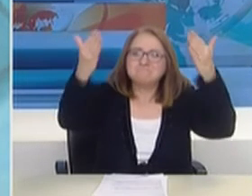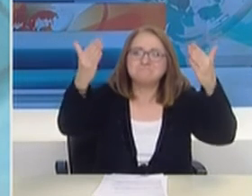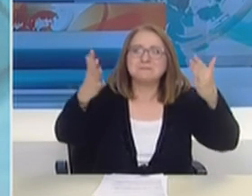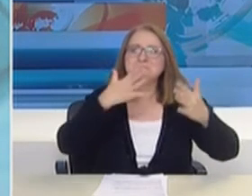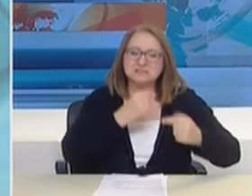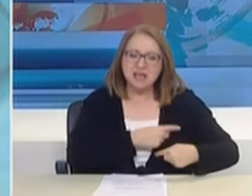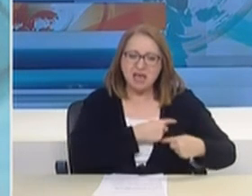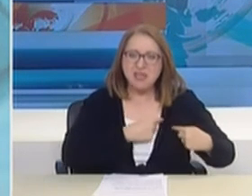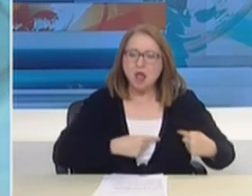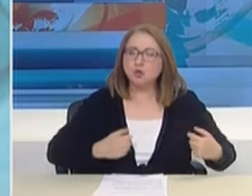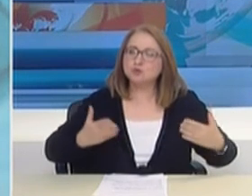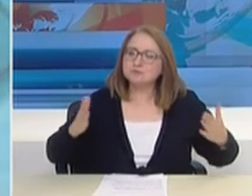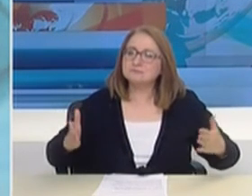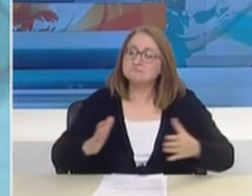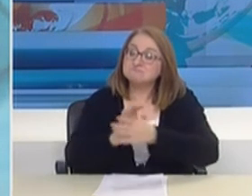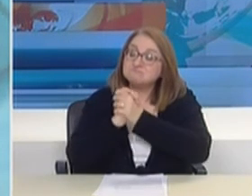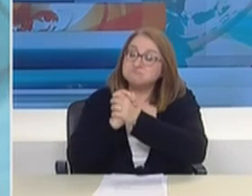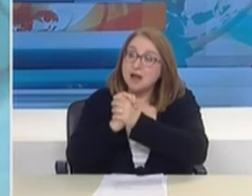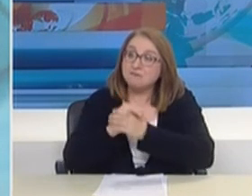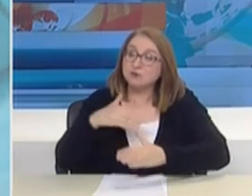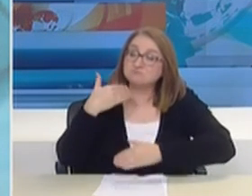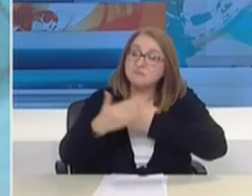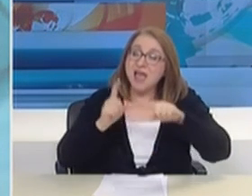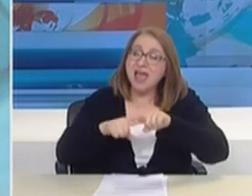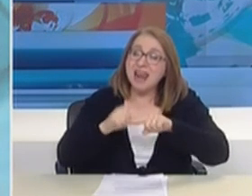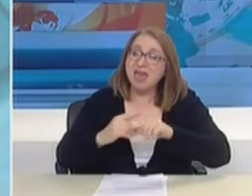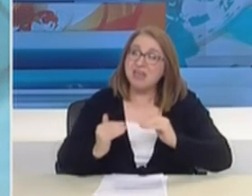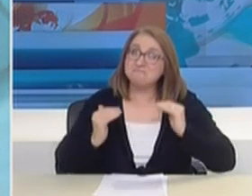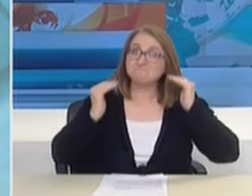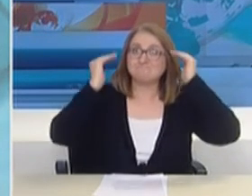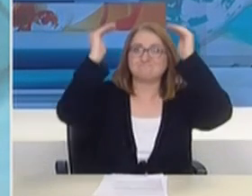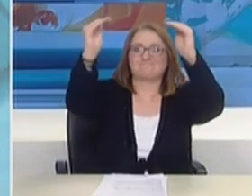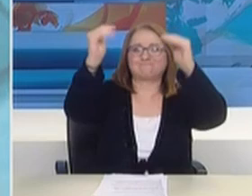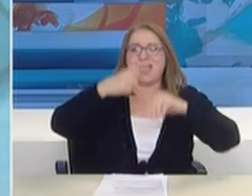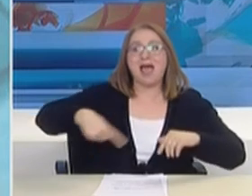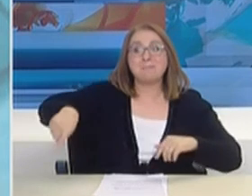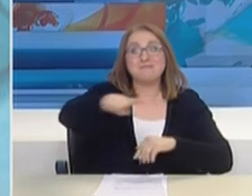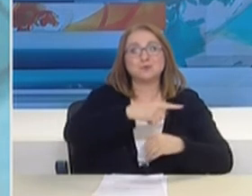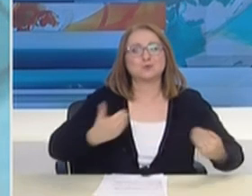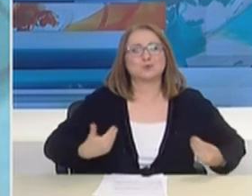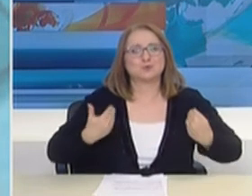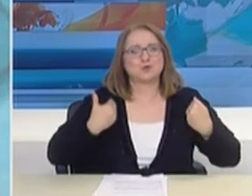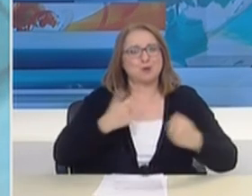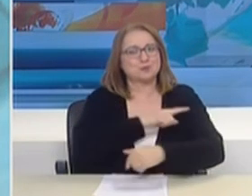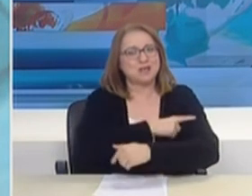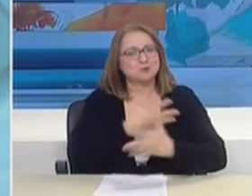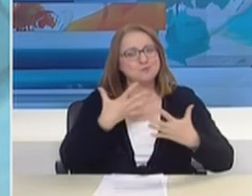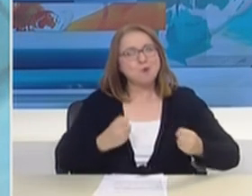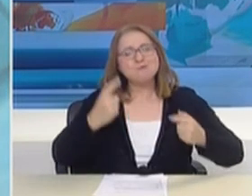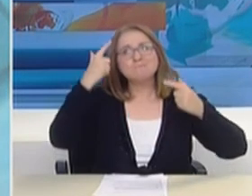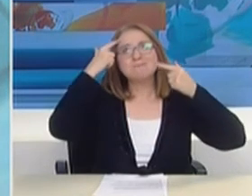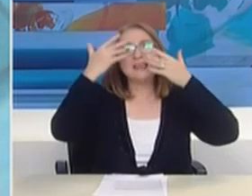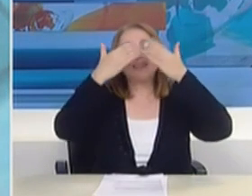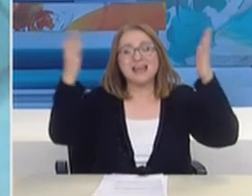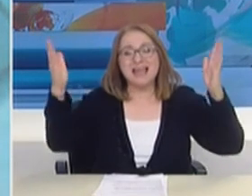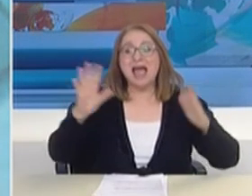μπουν πρώτοι στον πόλεμο. Και ας το θέλουν. Ο πόλεμος για αυτούς τώρα είναι η γνώση. Ας εκμεταλλευτούν το χρόνο